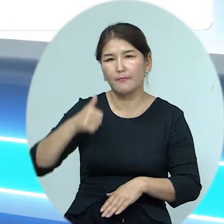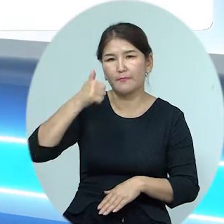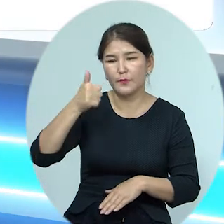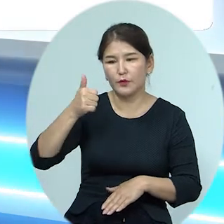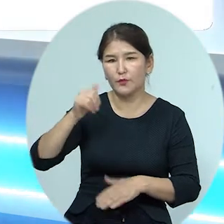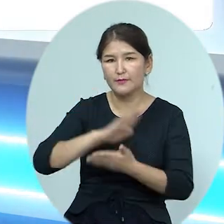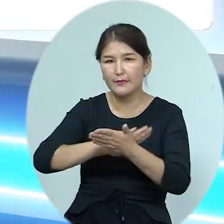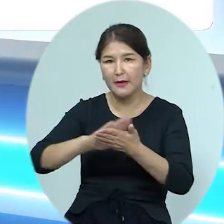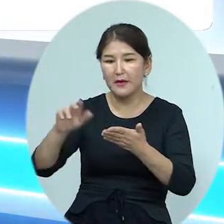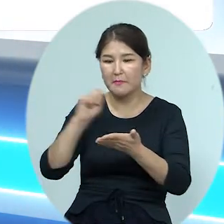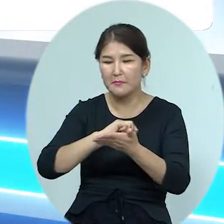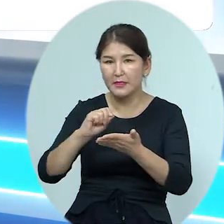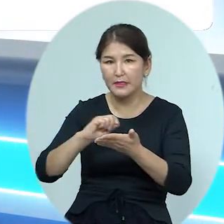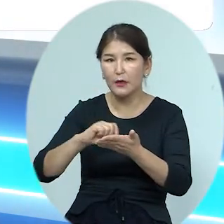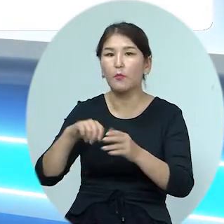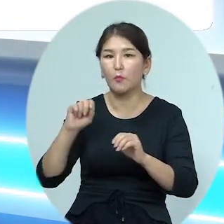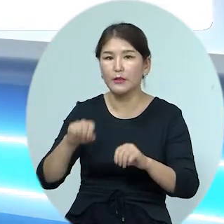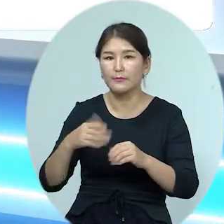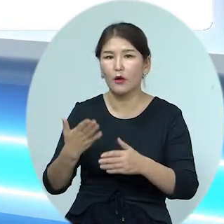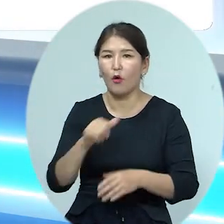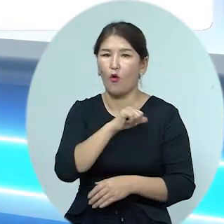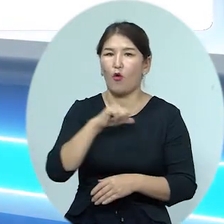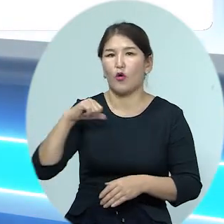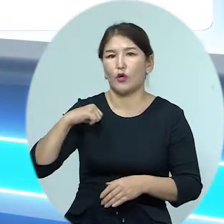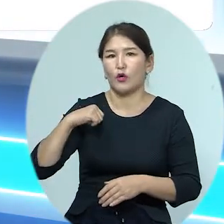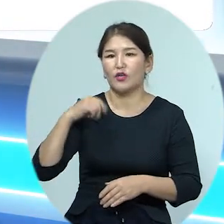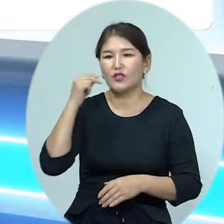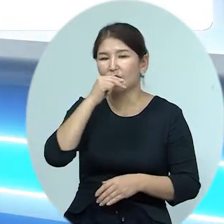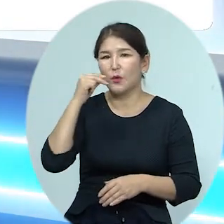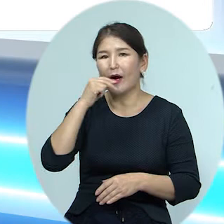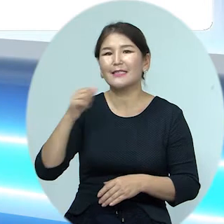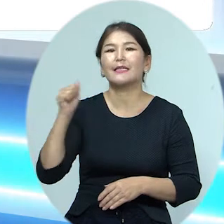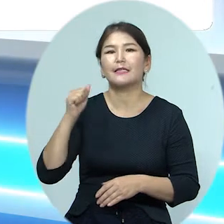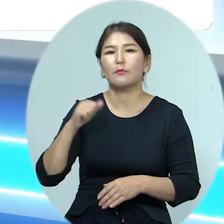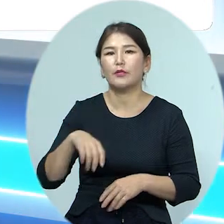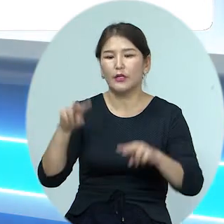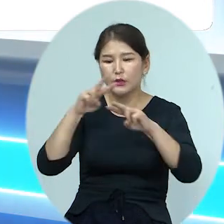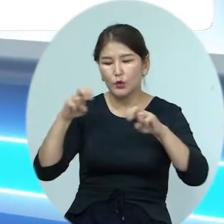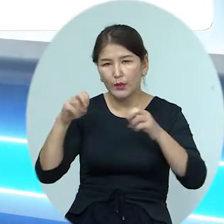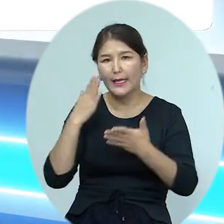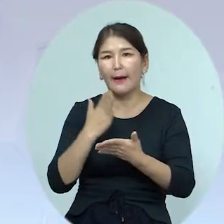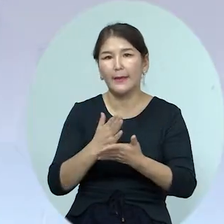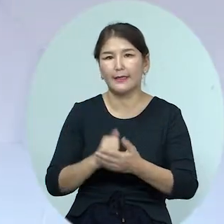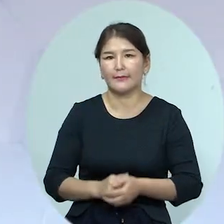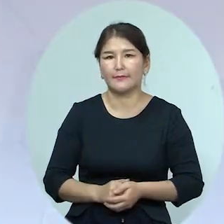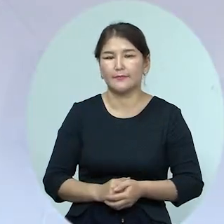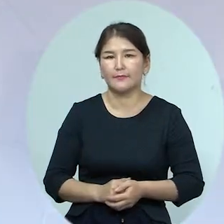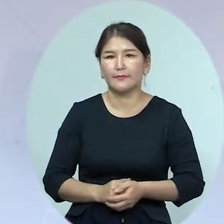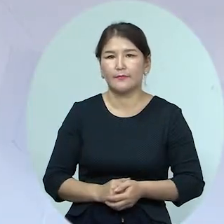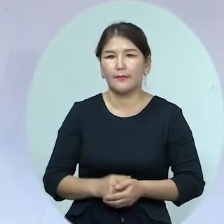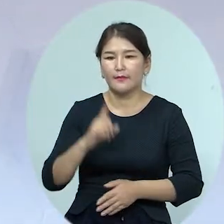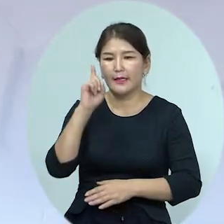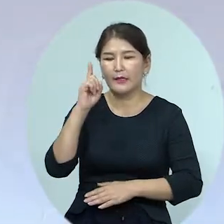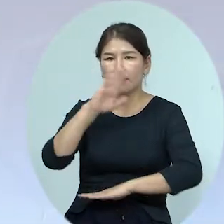цэвэр бичдэг болсон тэр цагт өөрийнхөө шүдийг бүрэн гүйцэд угааж чадна гэсэн тийм судалгаа байдаг. За